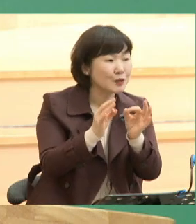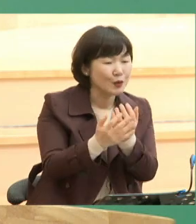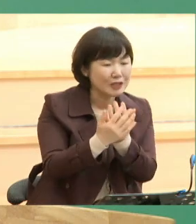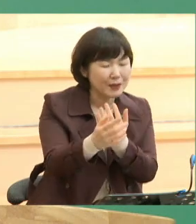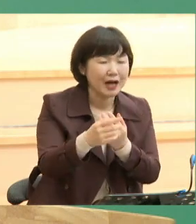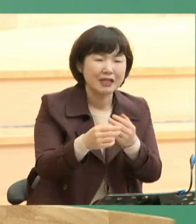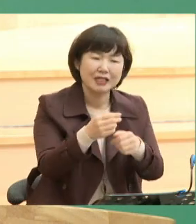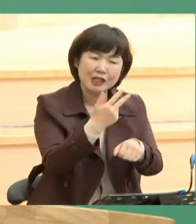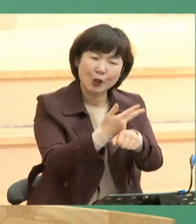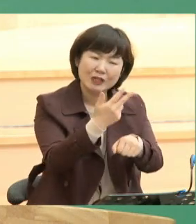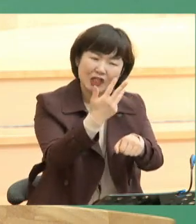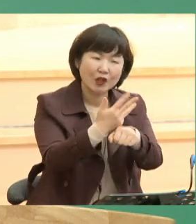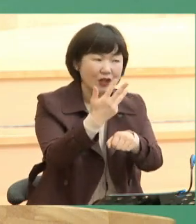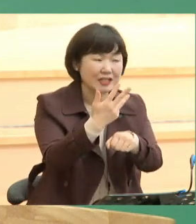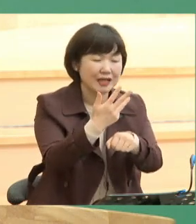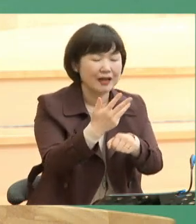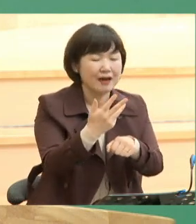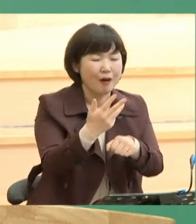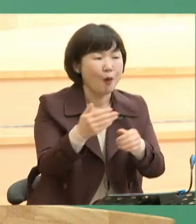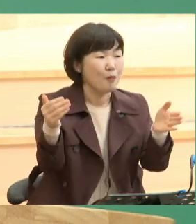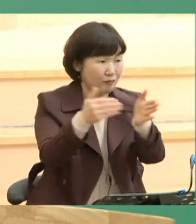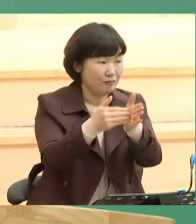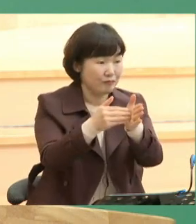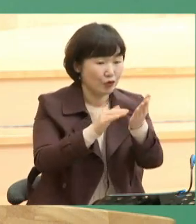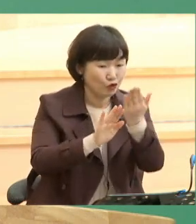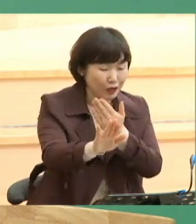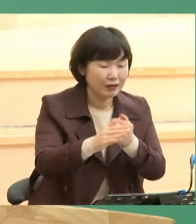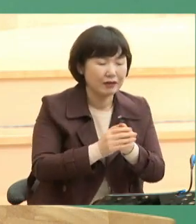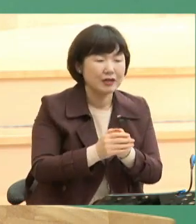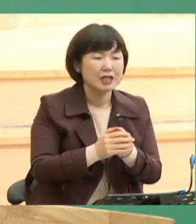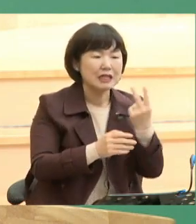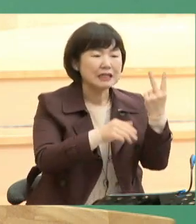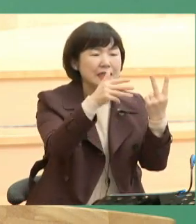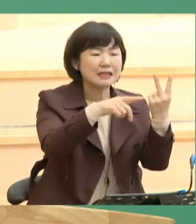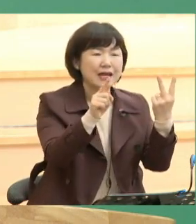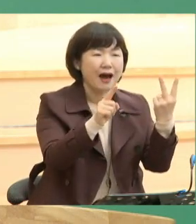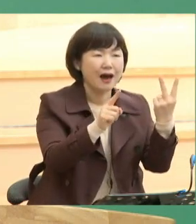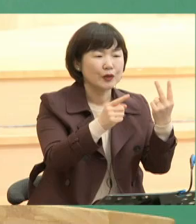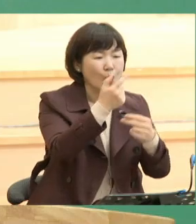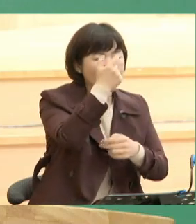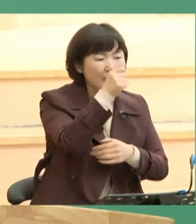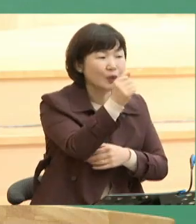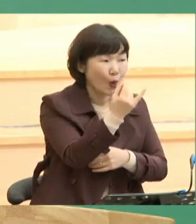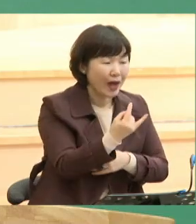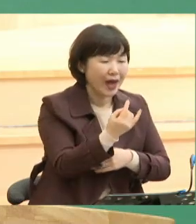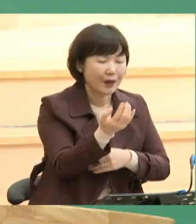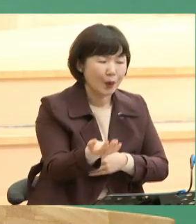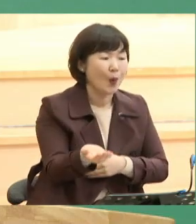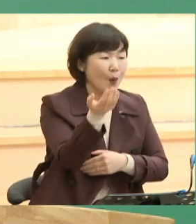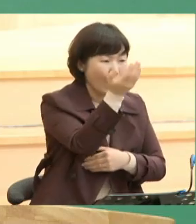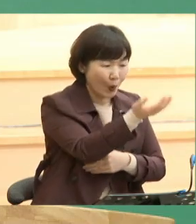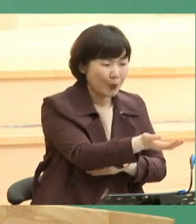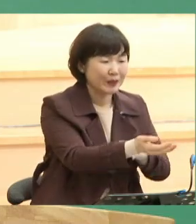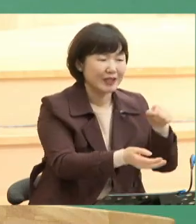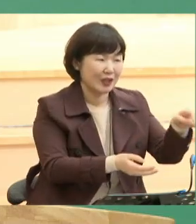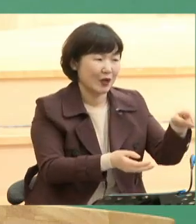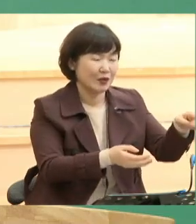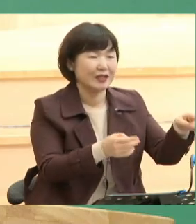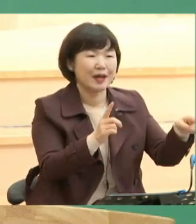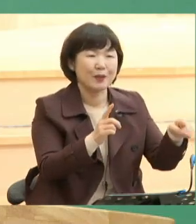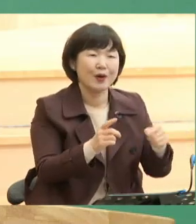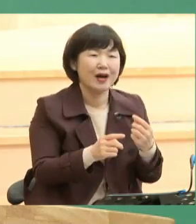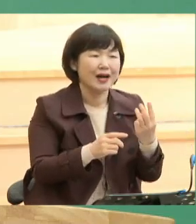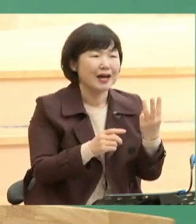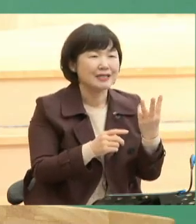있었던거 같아요 그렇게 마치면 2차로 급료 기도로 옮겨 같은 교회가 있었으니 그 당시 이제 335